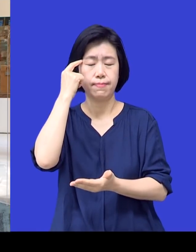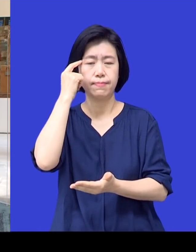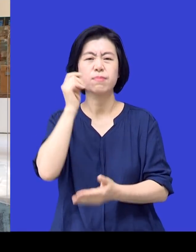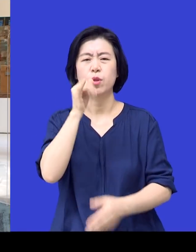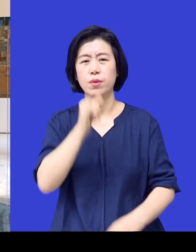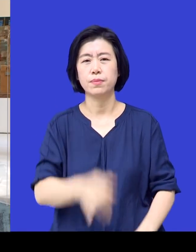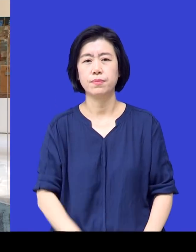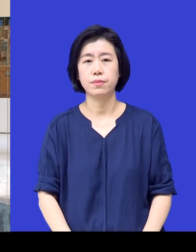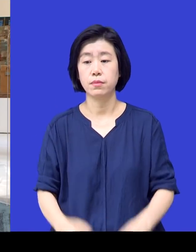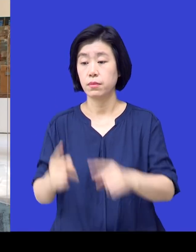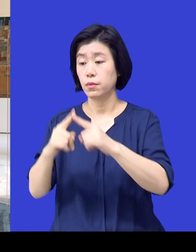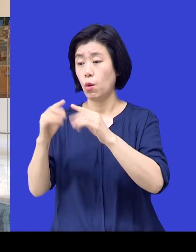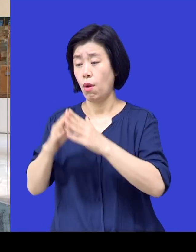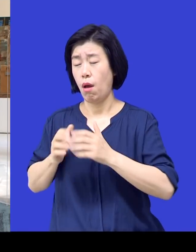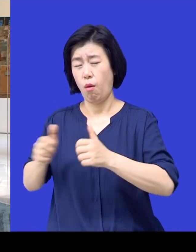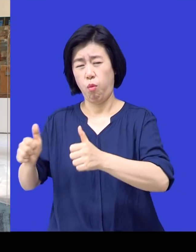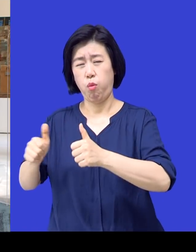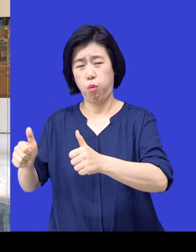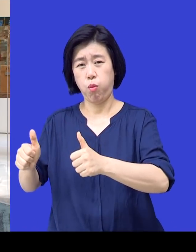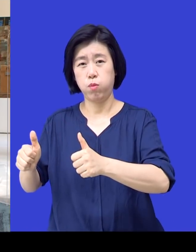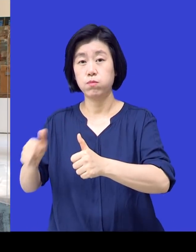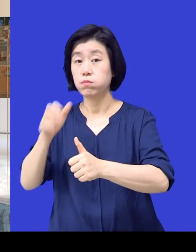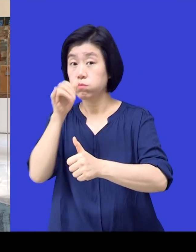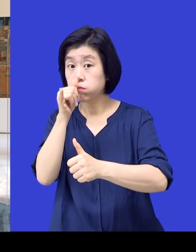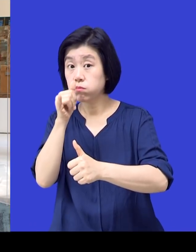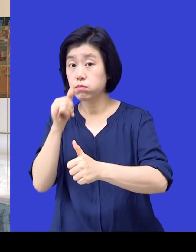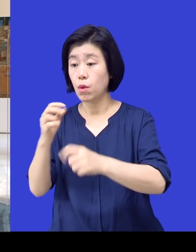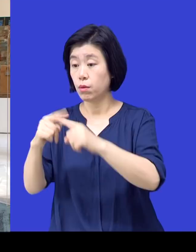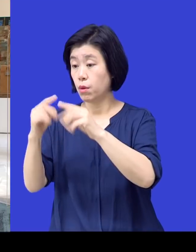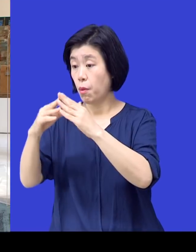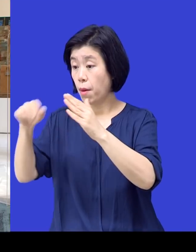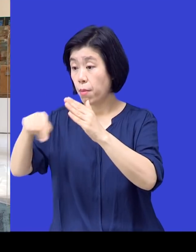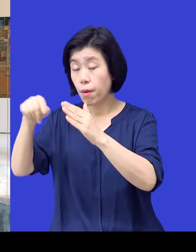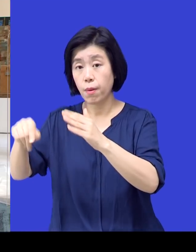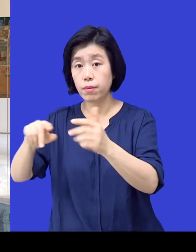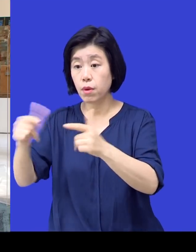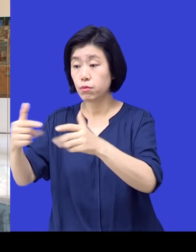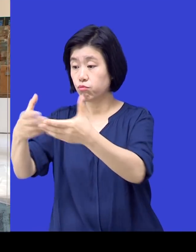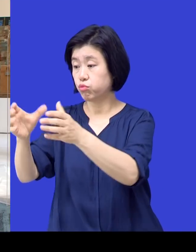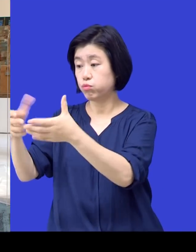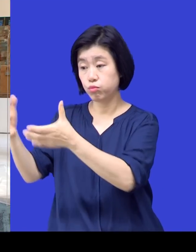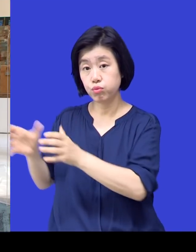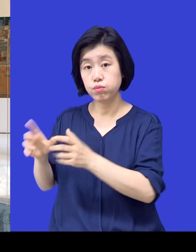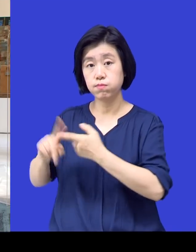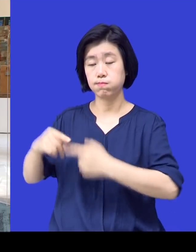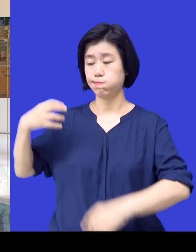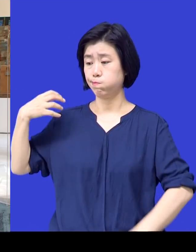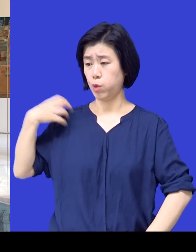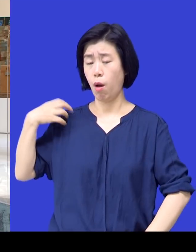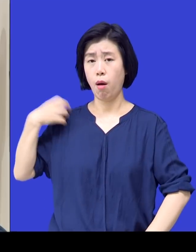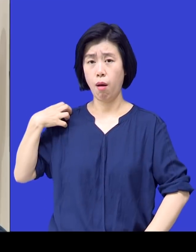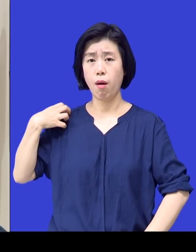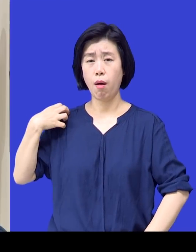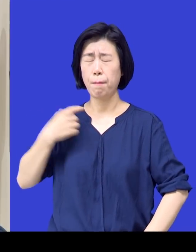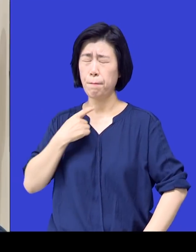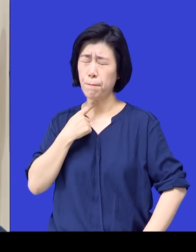그러니까 교회는 열심히 다니고 다 할 거는 하고 뭐 대학부 회장, 뭐 고등부 회장 뭐 다